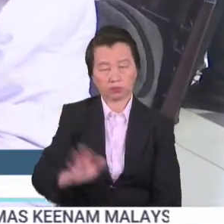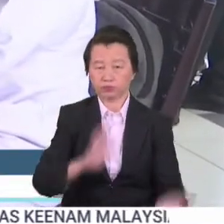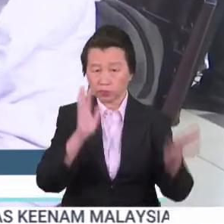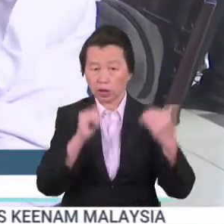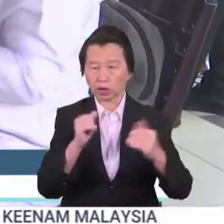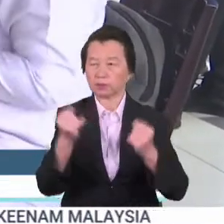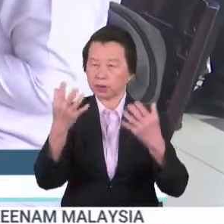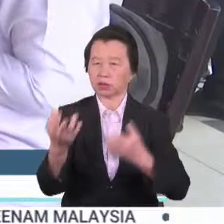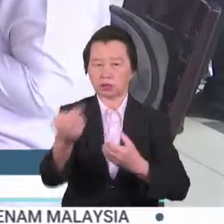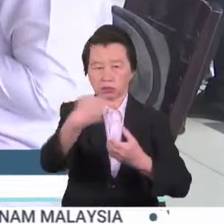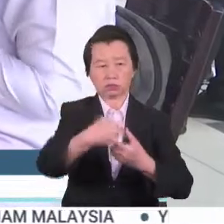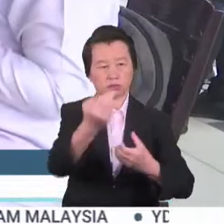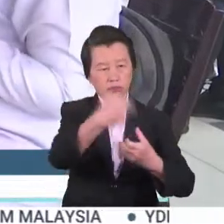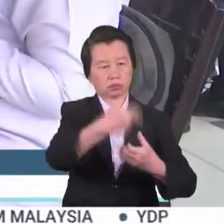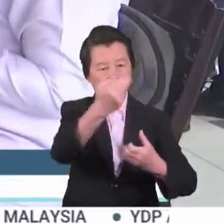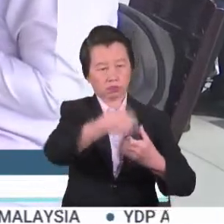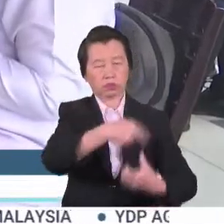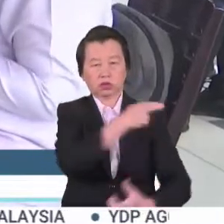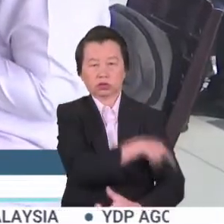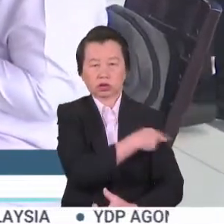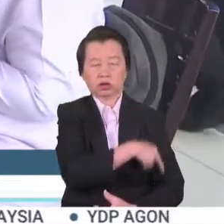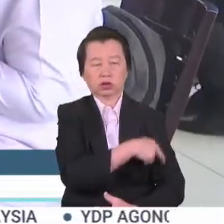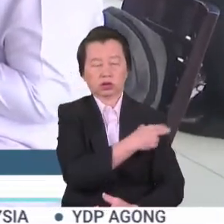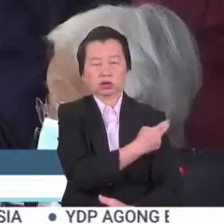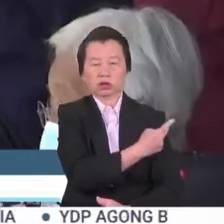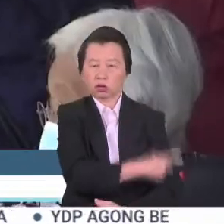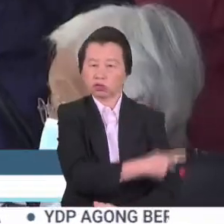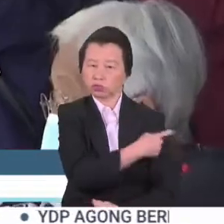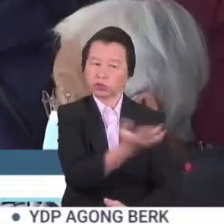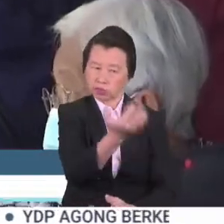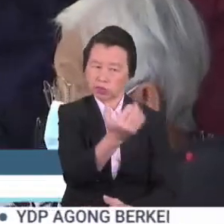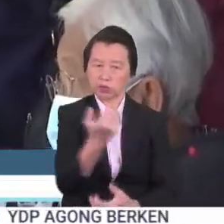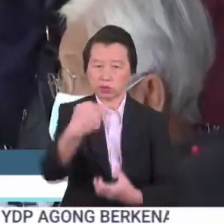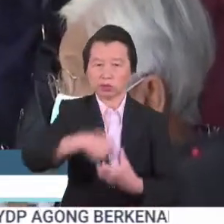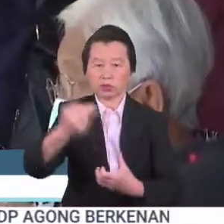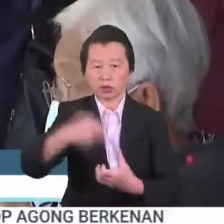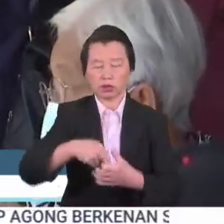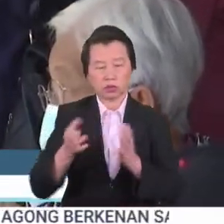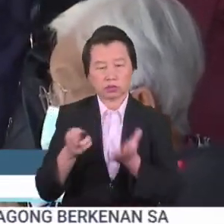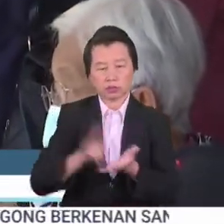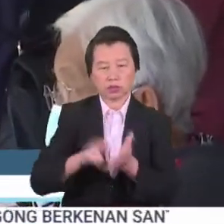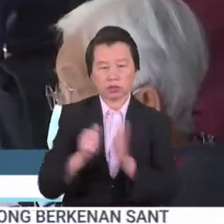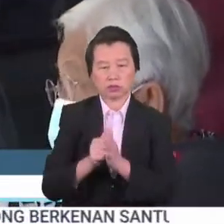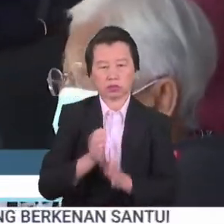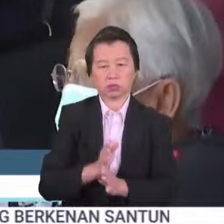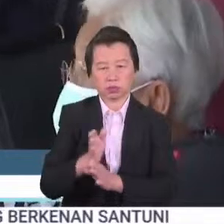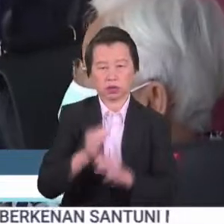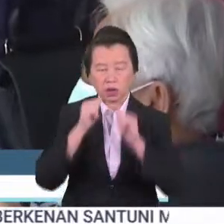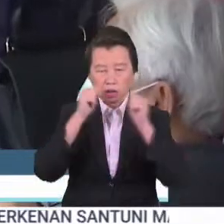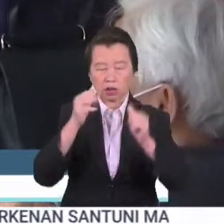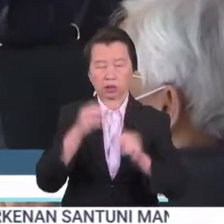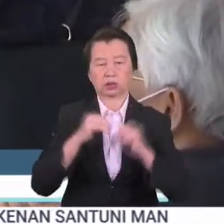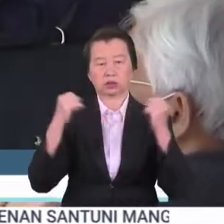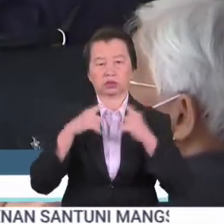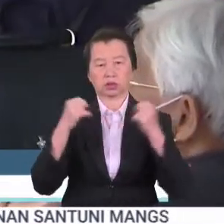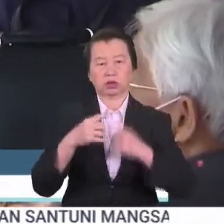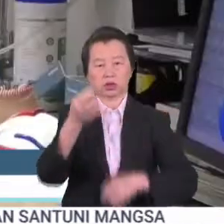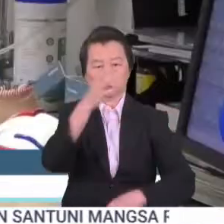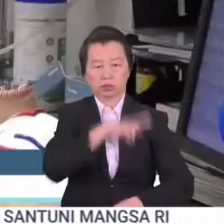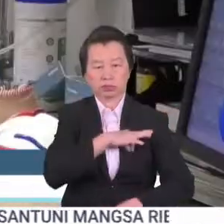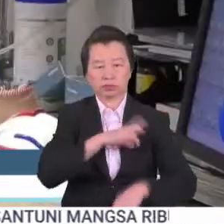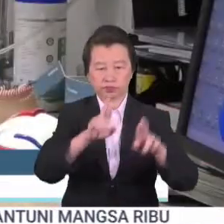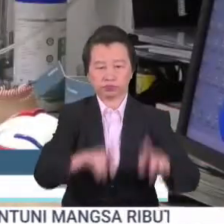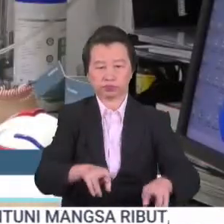banyak penyertaan klinik swasta menerusi skim Ini ke arah jalinan kerjasama sektor awam dan swasta demi manfaat